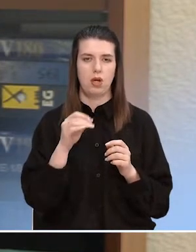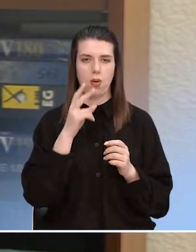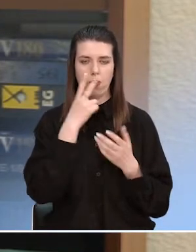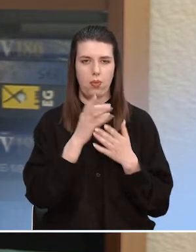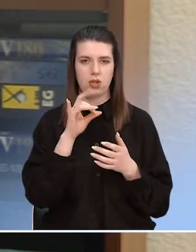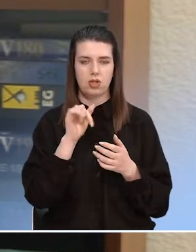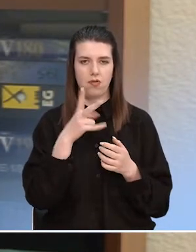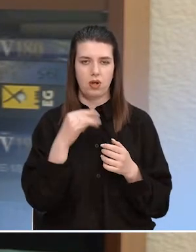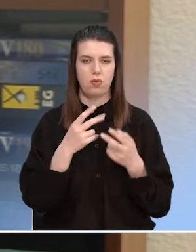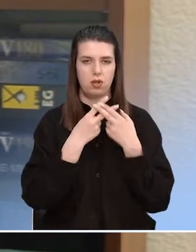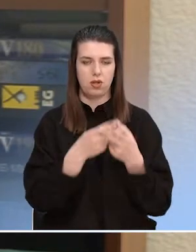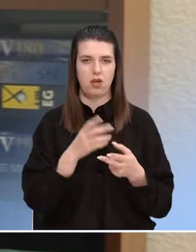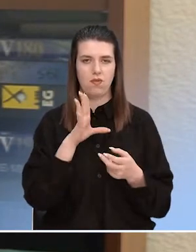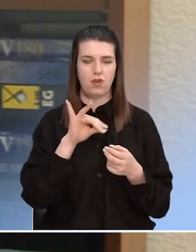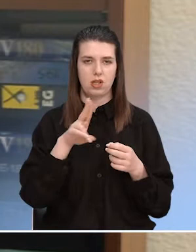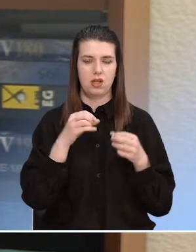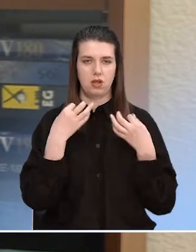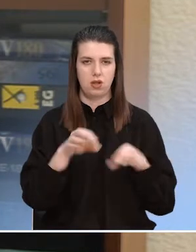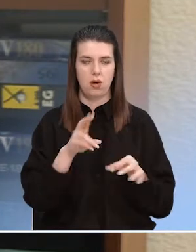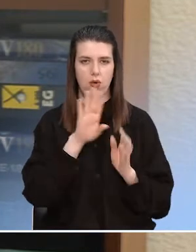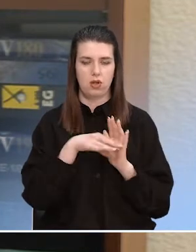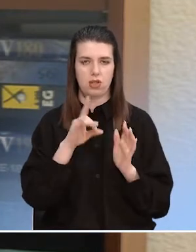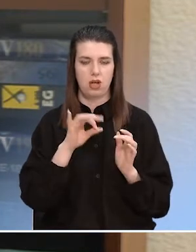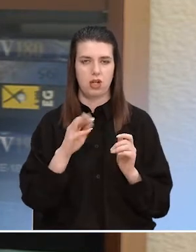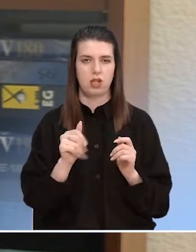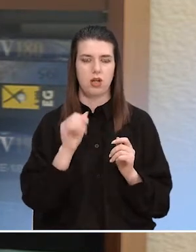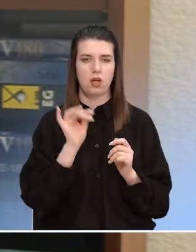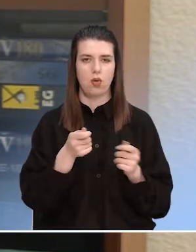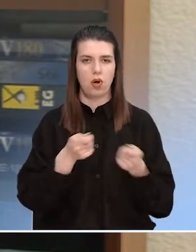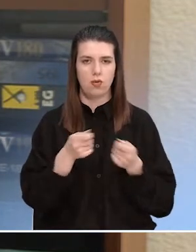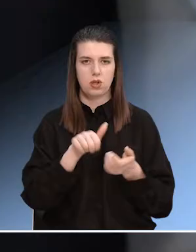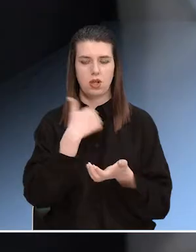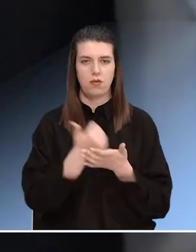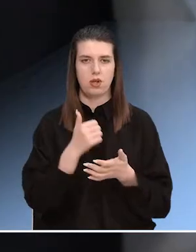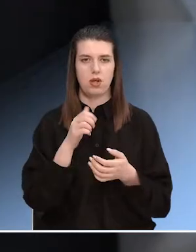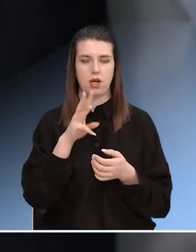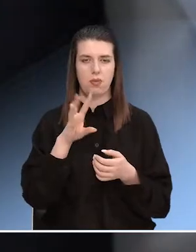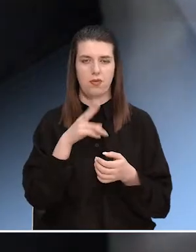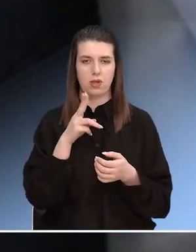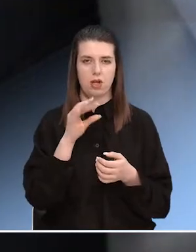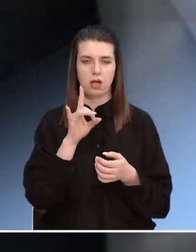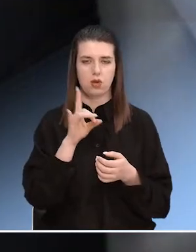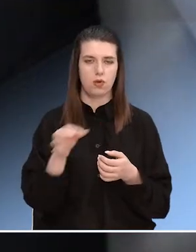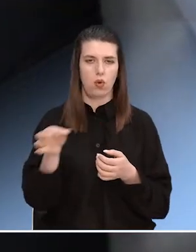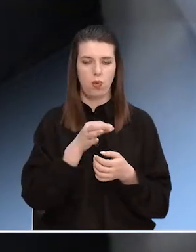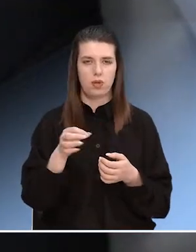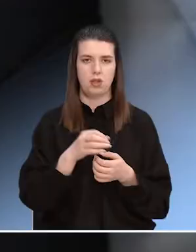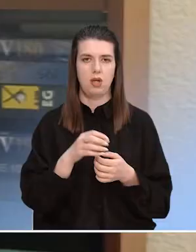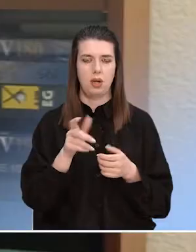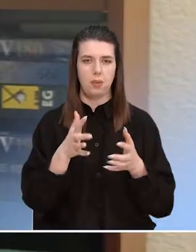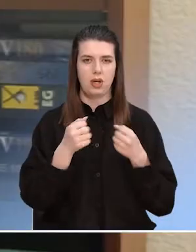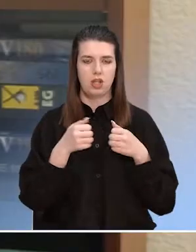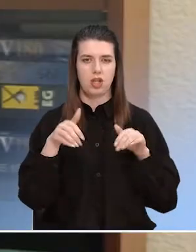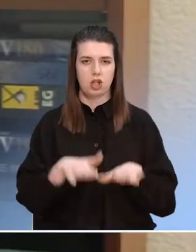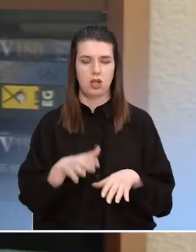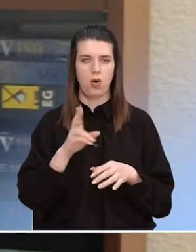разбой подозреваемым избрана мера пресечения в заключение под стражу руководством главного управления мвд россии по